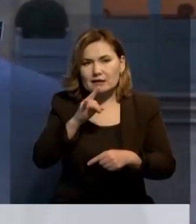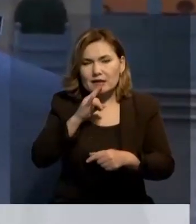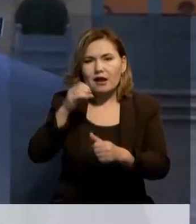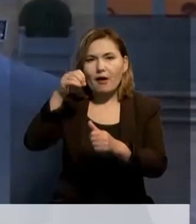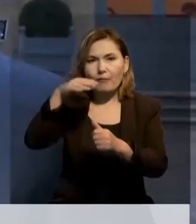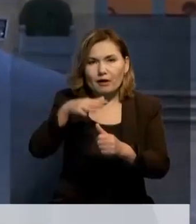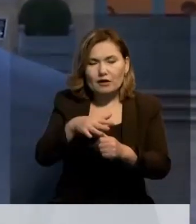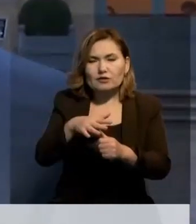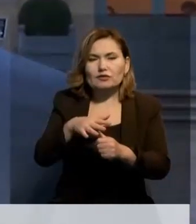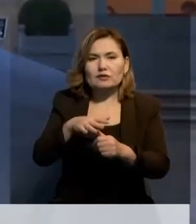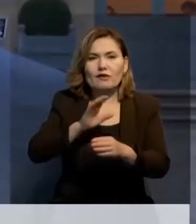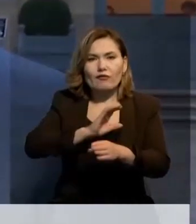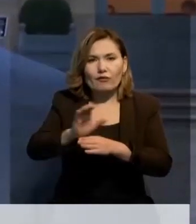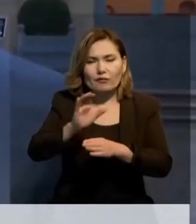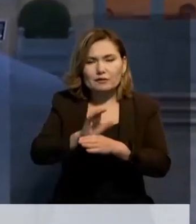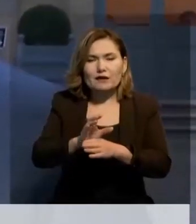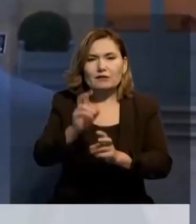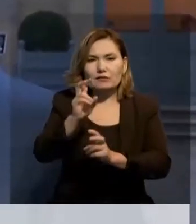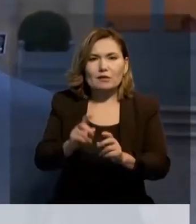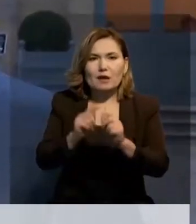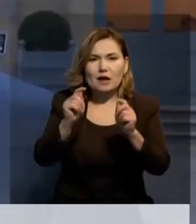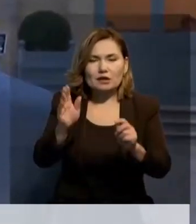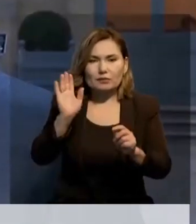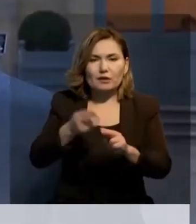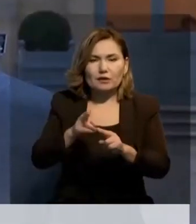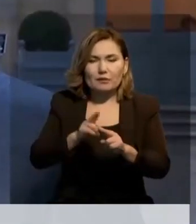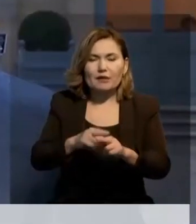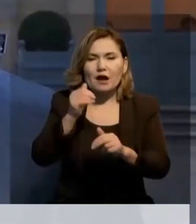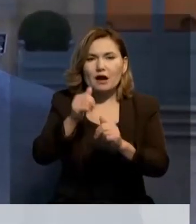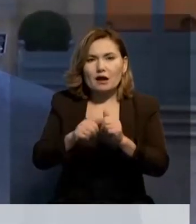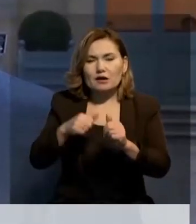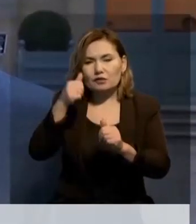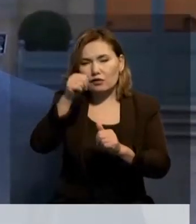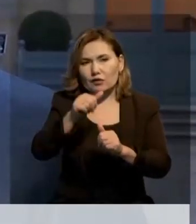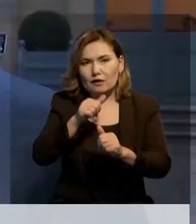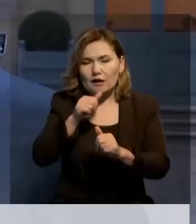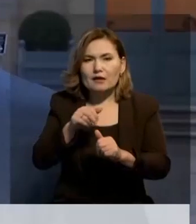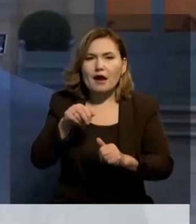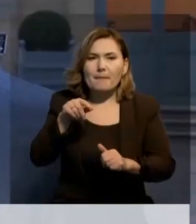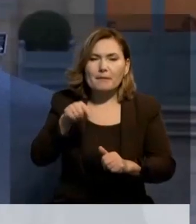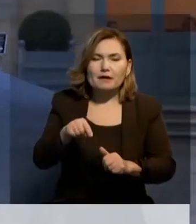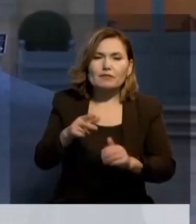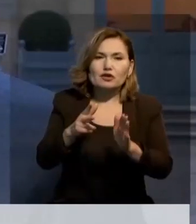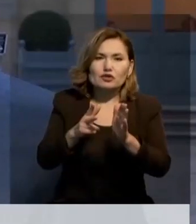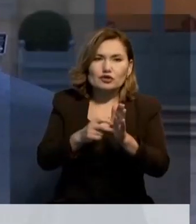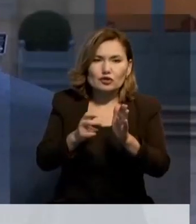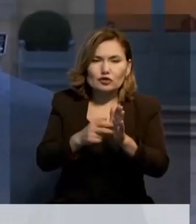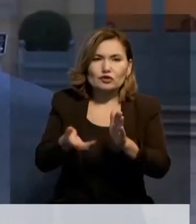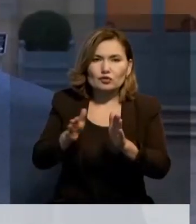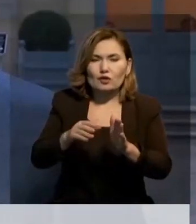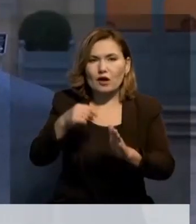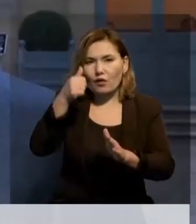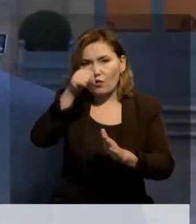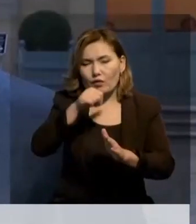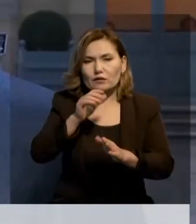мүлдем жойыла ма? Жойылады. Жылына қанша парашют шығарасыздар? 1800.